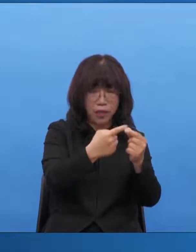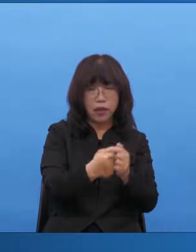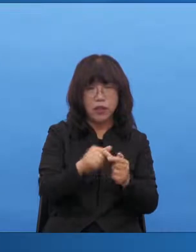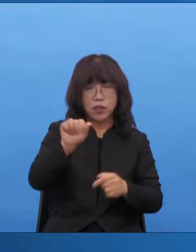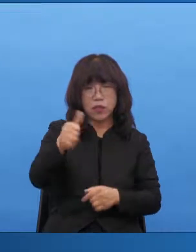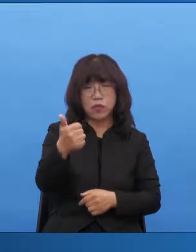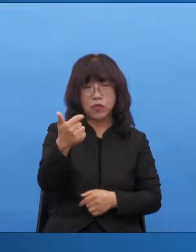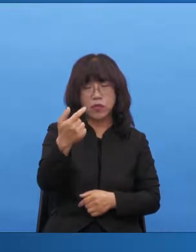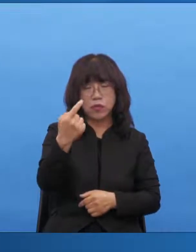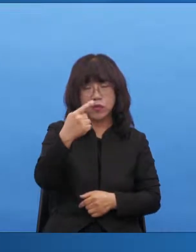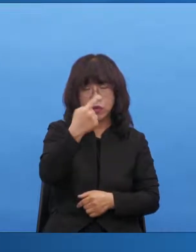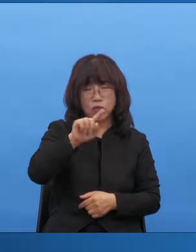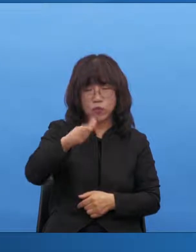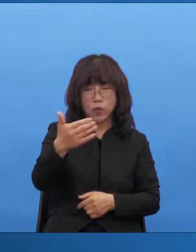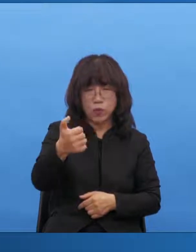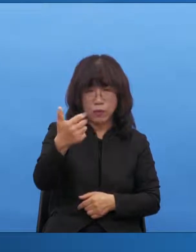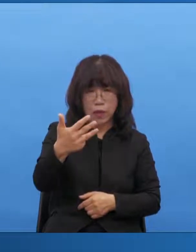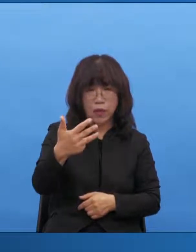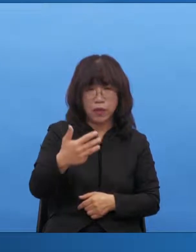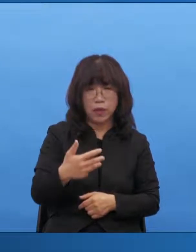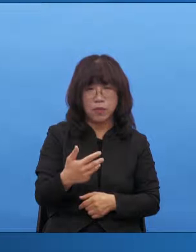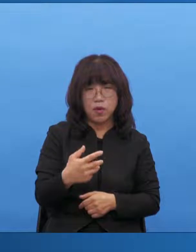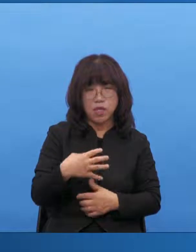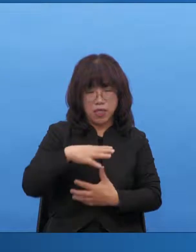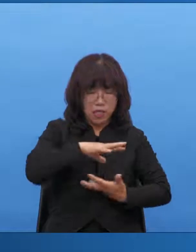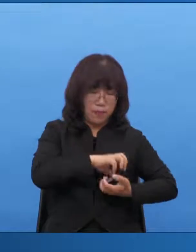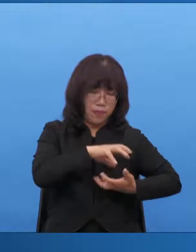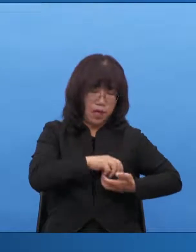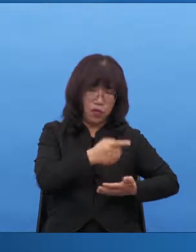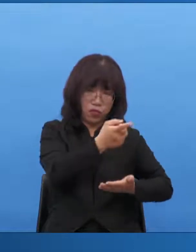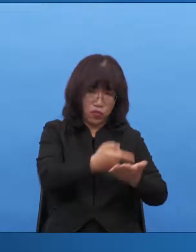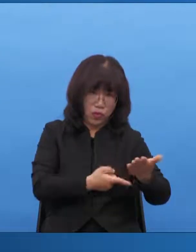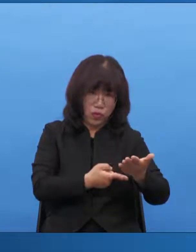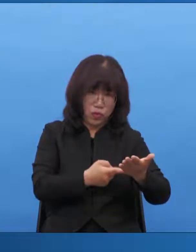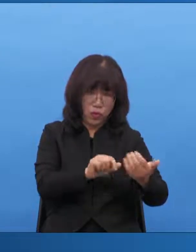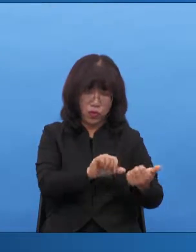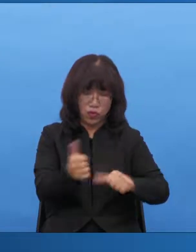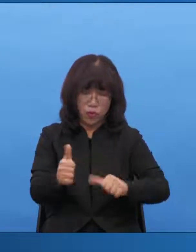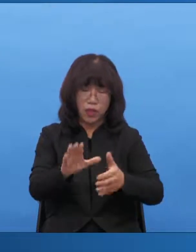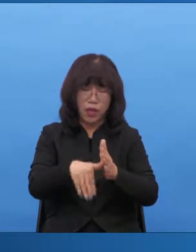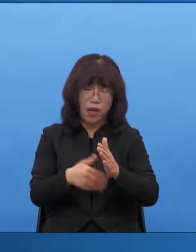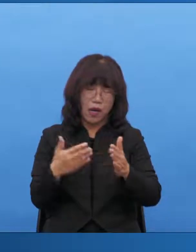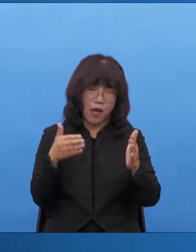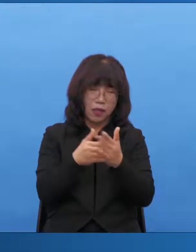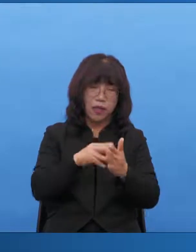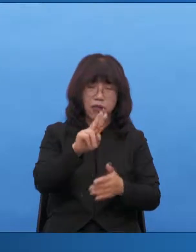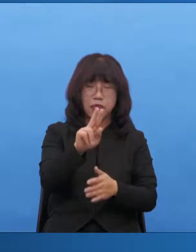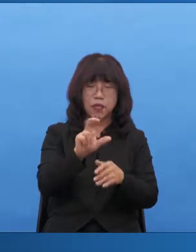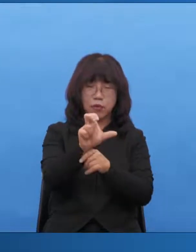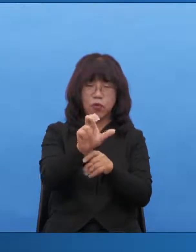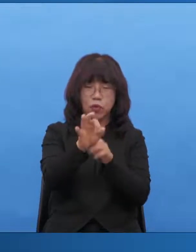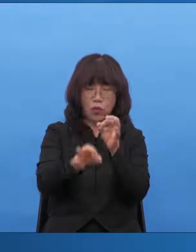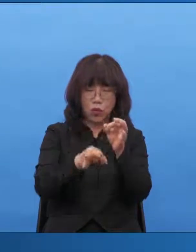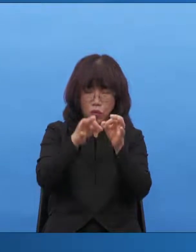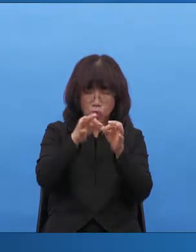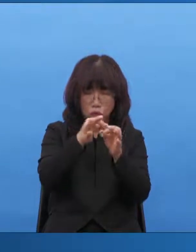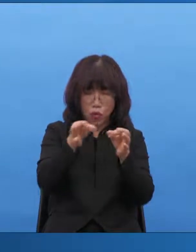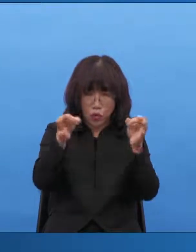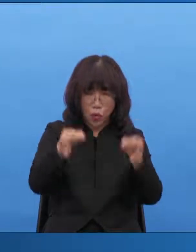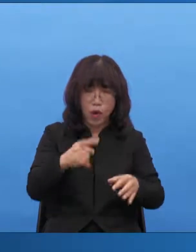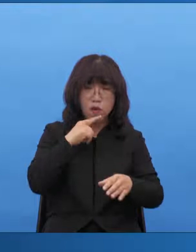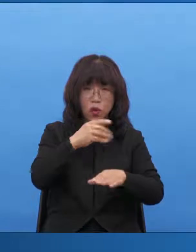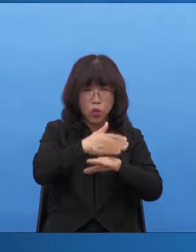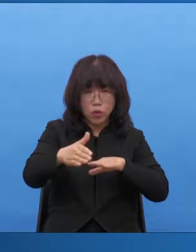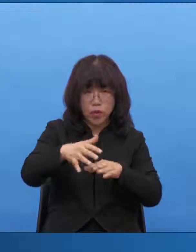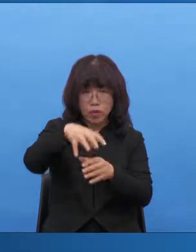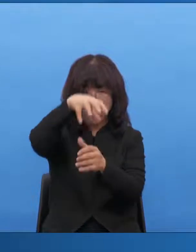취임해 1984년 심장수술로 사망할 때까지 무려 25년간 종신집권하며 공산독재를 이어갔고 2대 대통령은